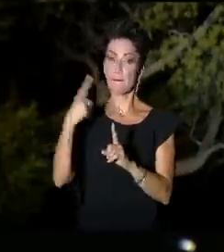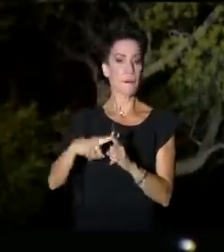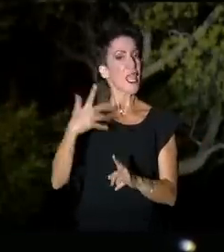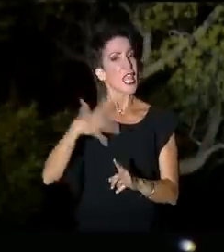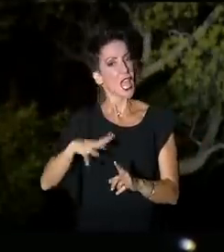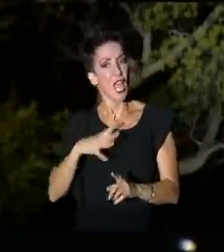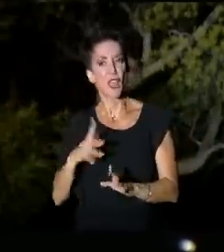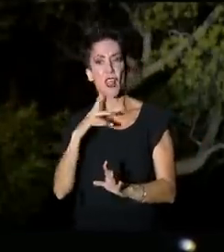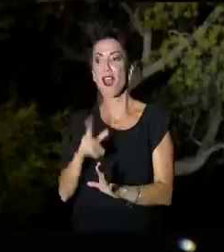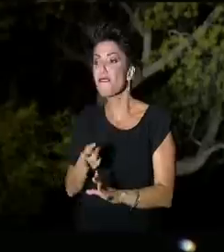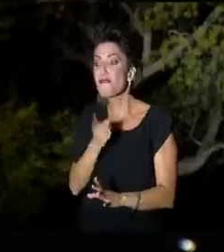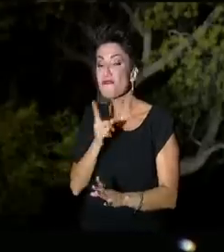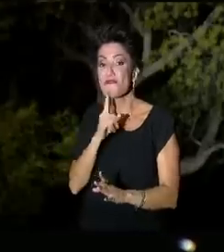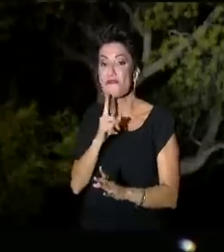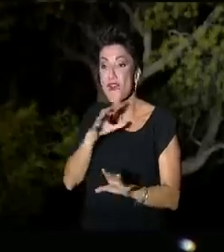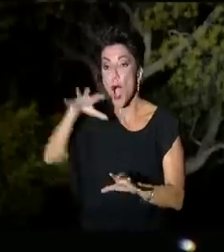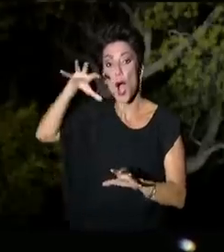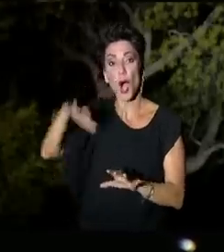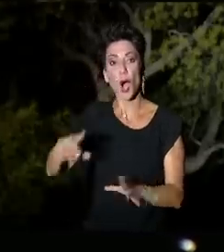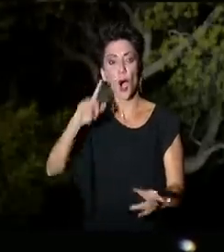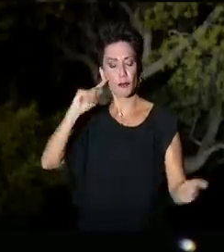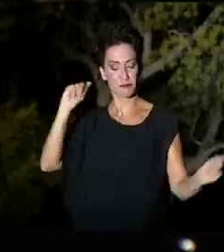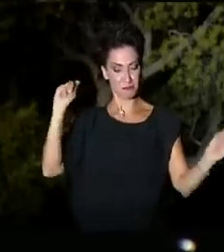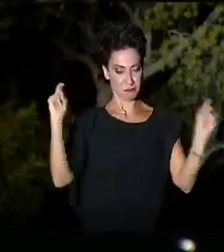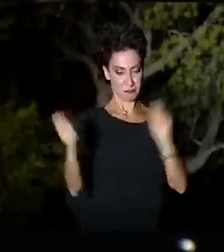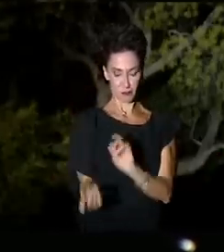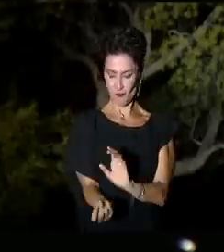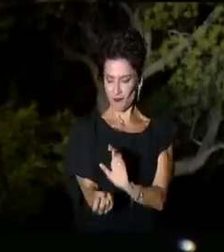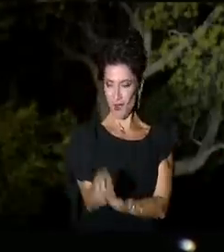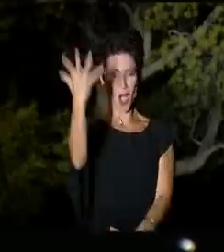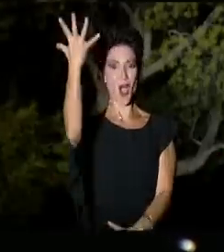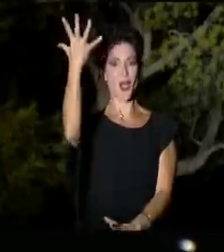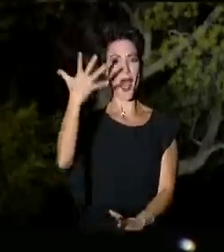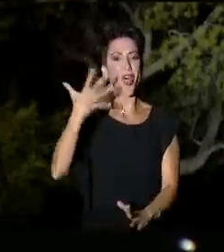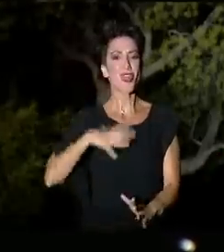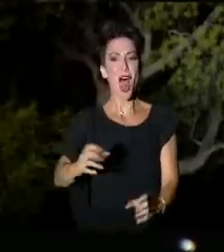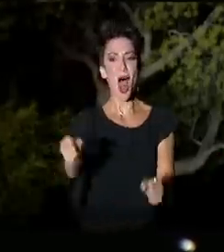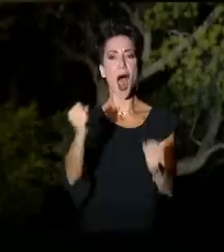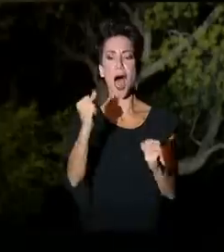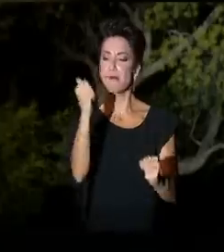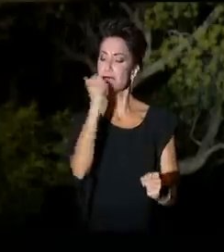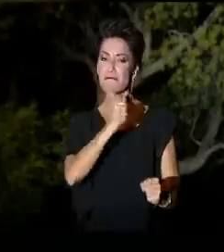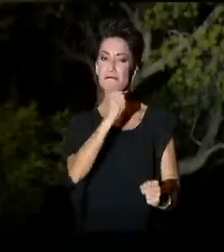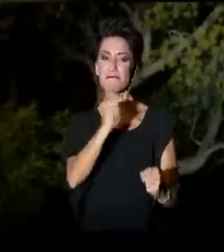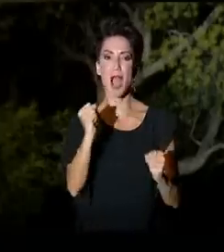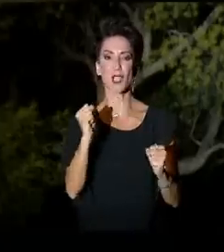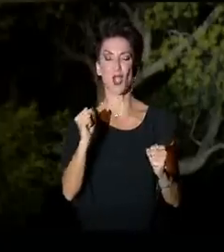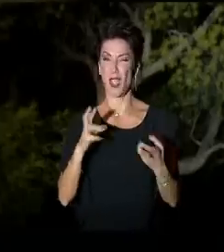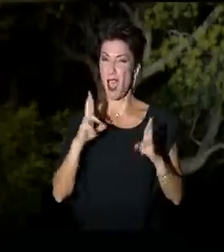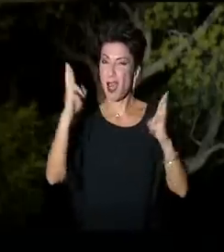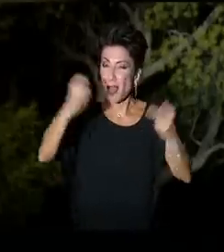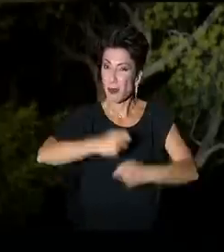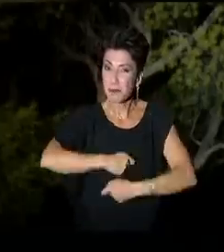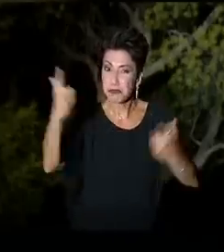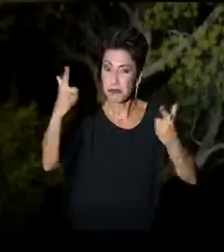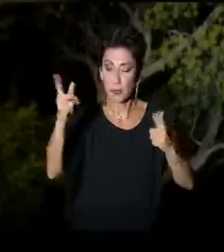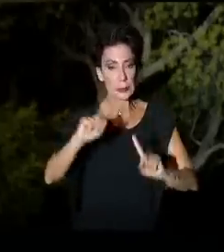εγκαταστάσεις, αποκτώντας μεγαλύτερη αντοχή και μικρότερο ενεργειακό